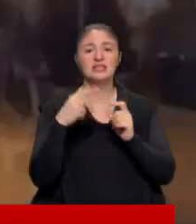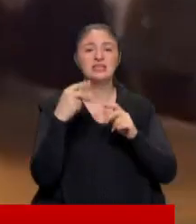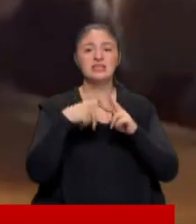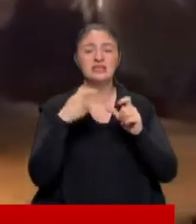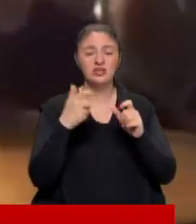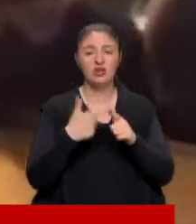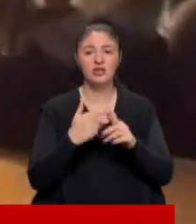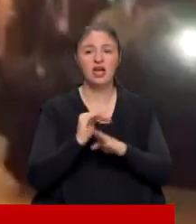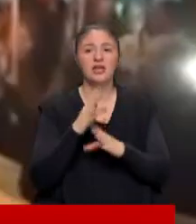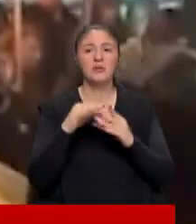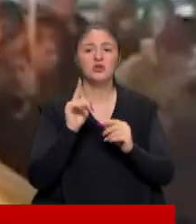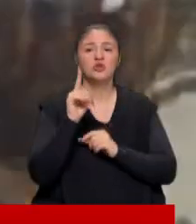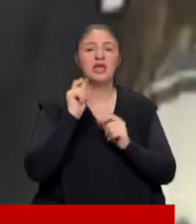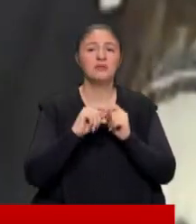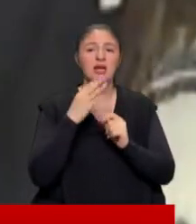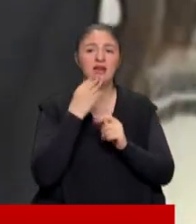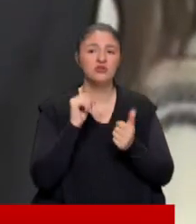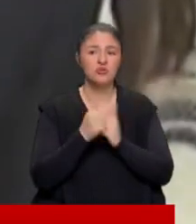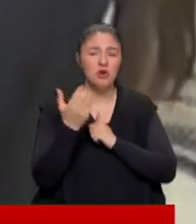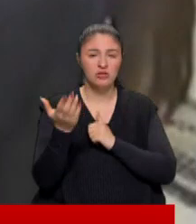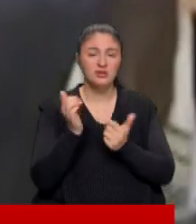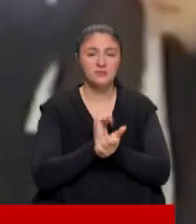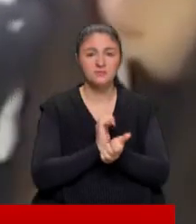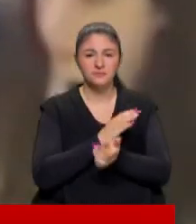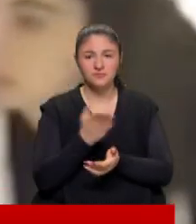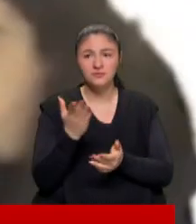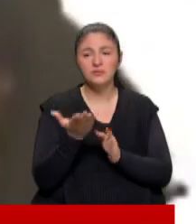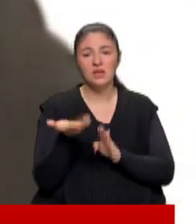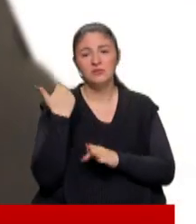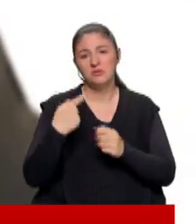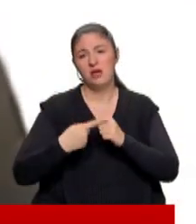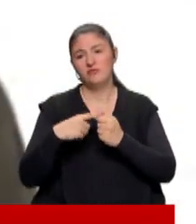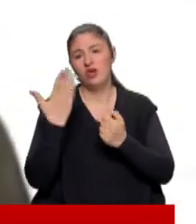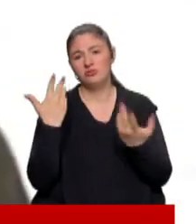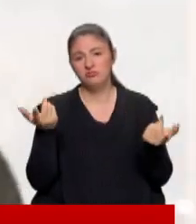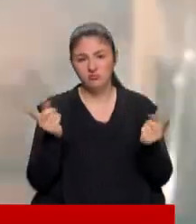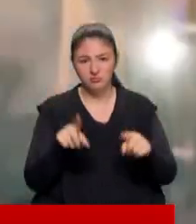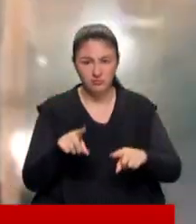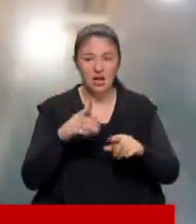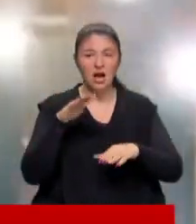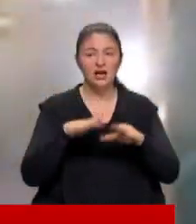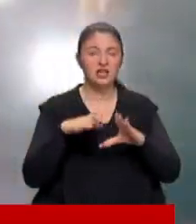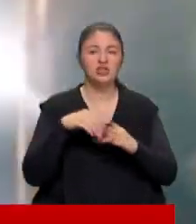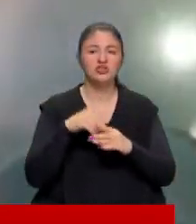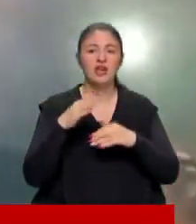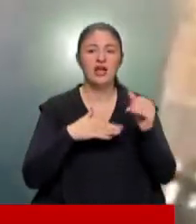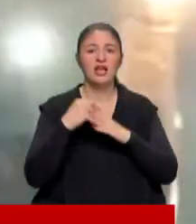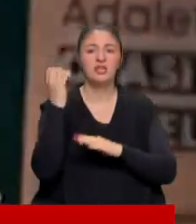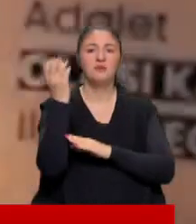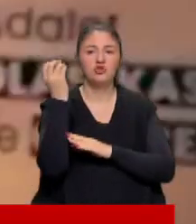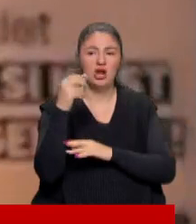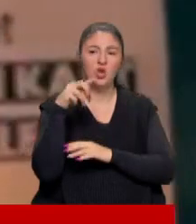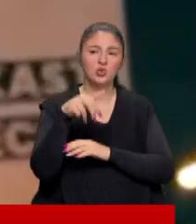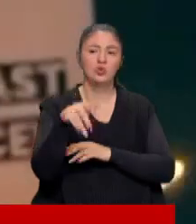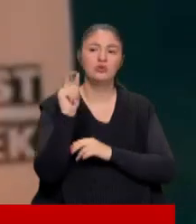Otel'de hayatını kaybeden Kuzey Kıbrıslı genç sporcuların aileleri geçtiğimiz hafta bir araya geldi. Adalet için ellerinde